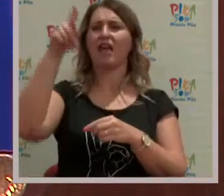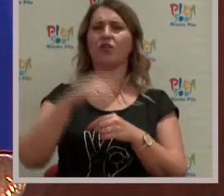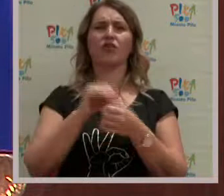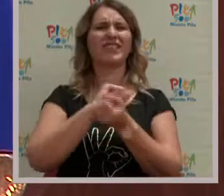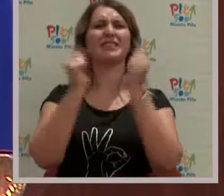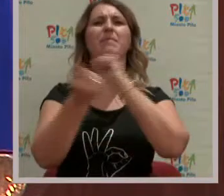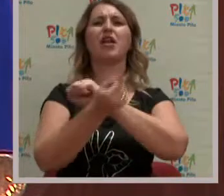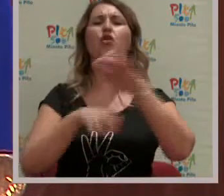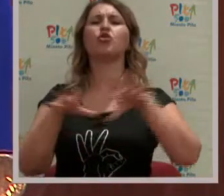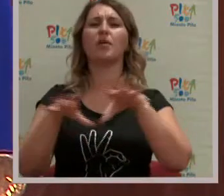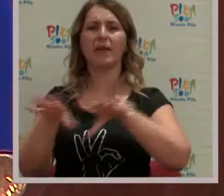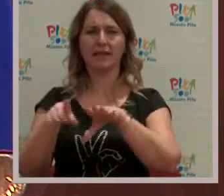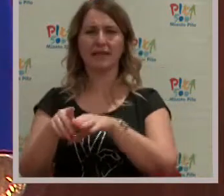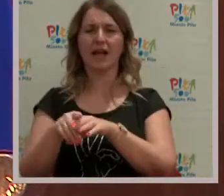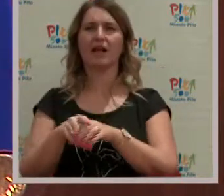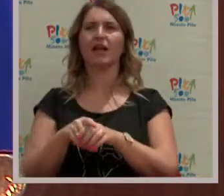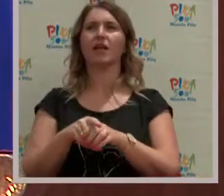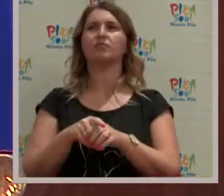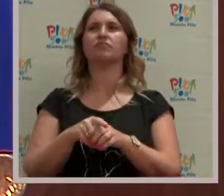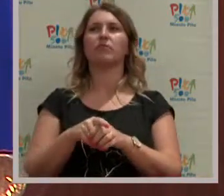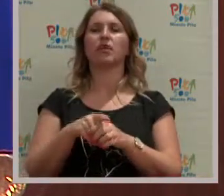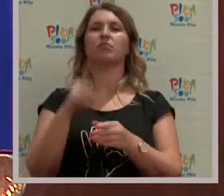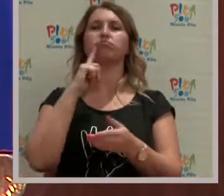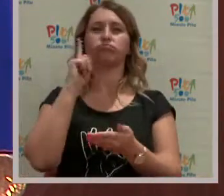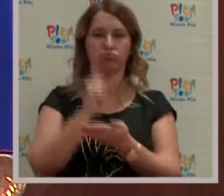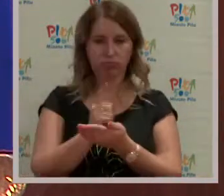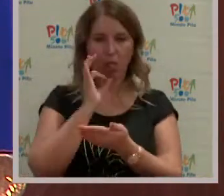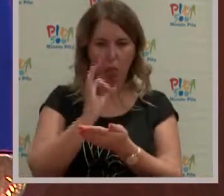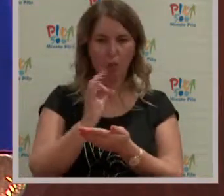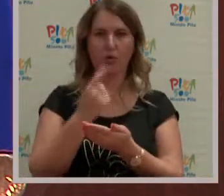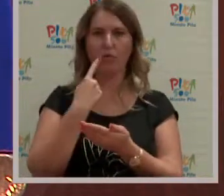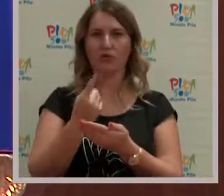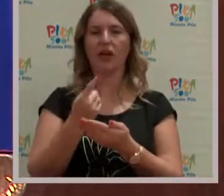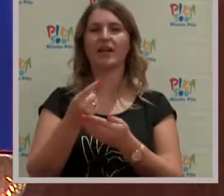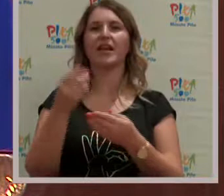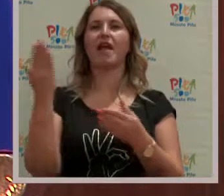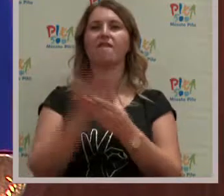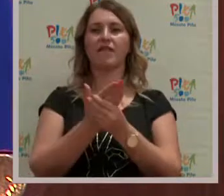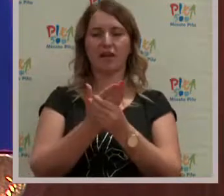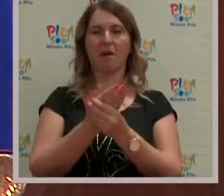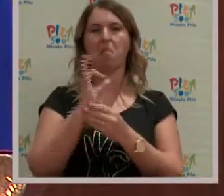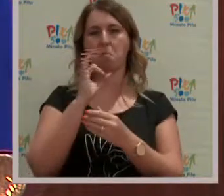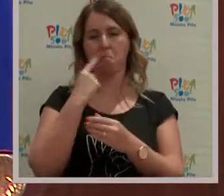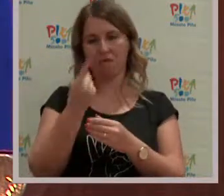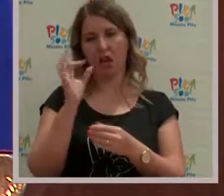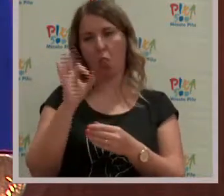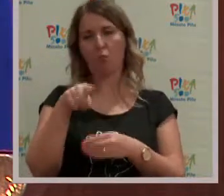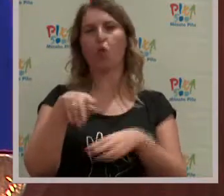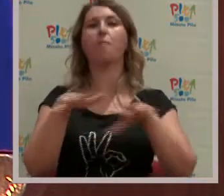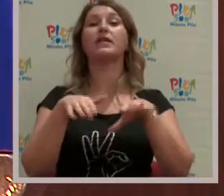Została zaakceptowana przez również inwestora. W tej chwili czekamy, aż